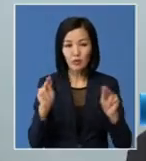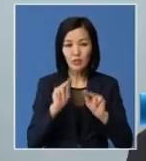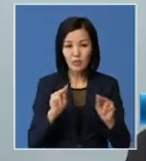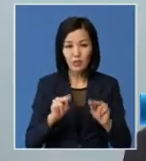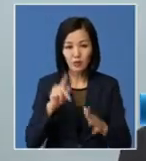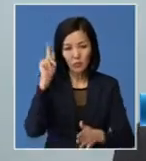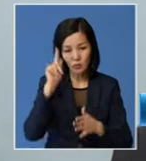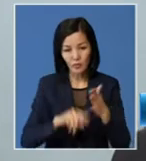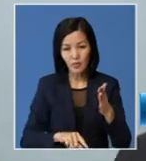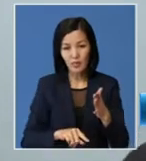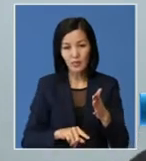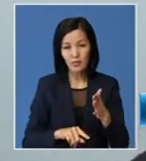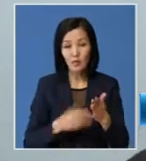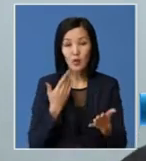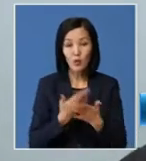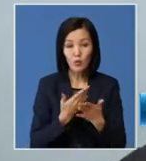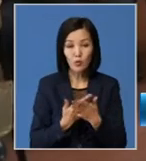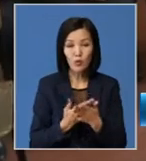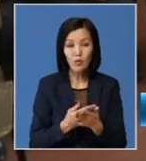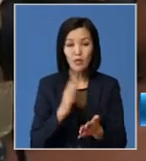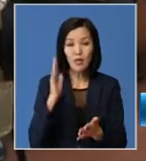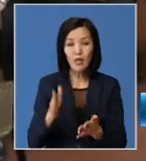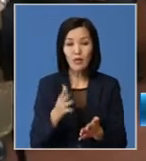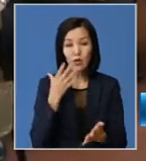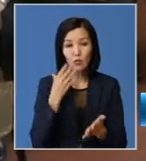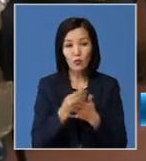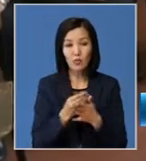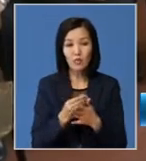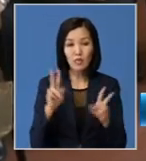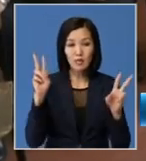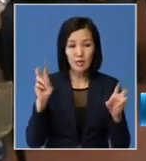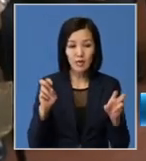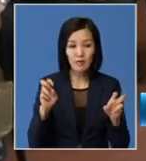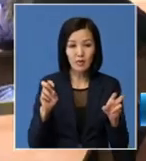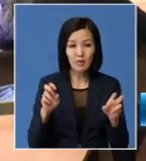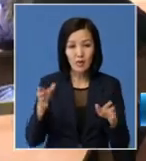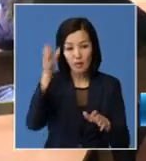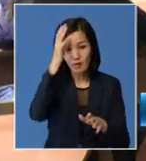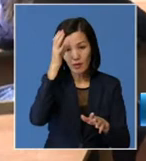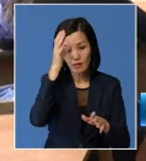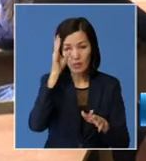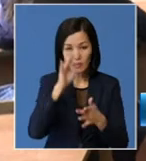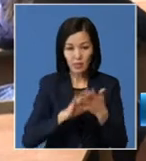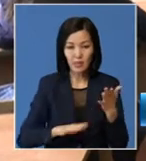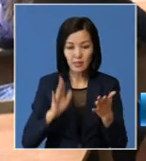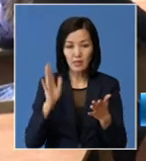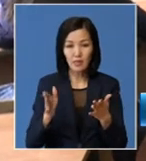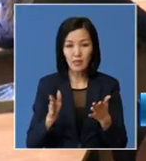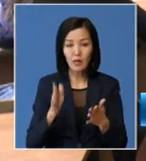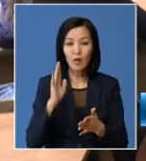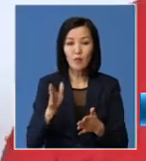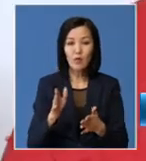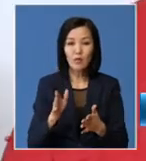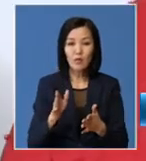ақтап, қатарларына үлгі бола білген қос шәкірт алда өздері қолғалған тақырыптары бойынша білімдерін тереңдете түспек, сөйтіп болашақ